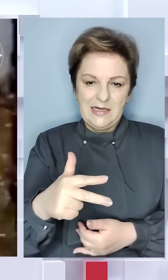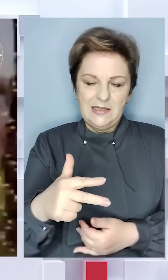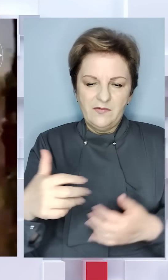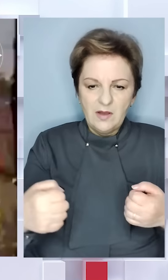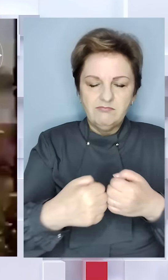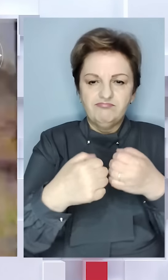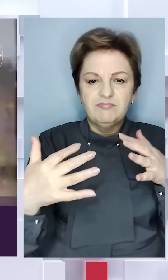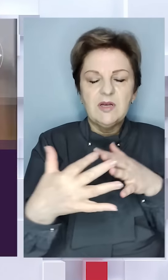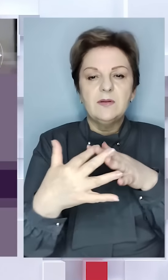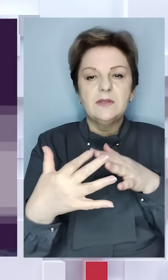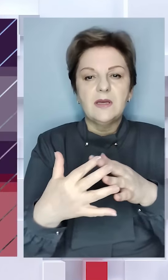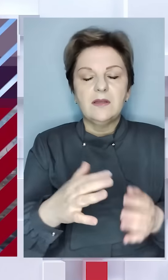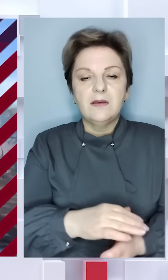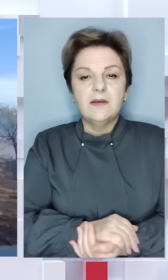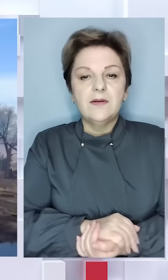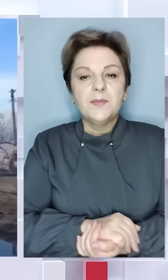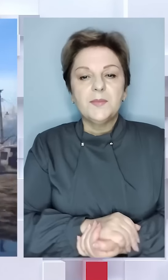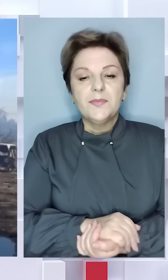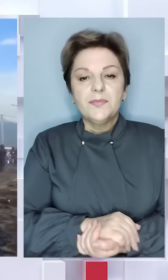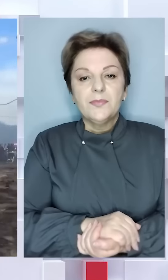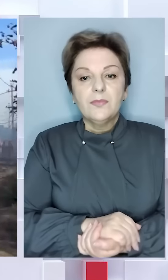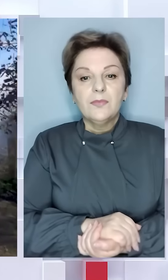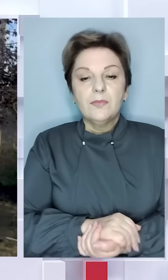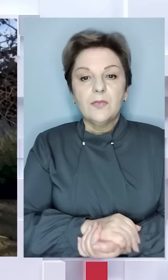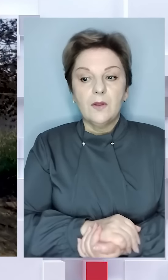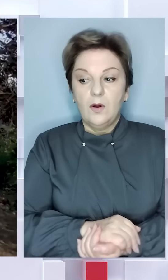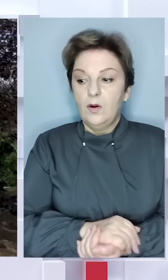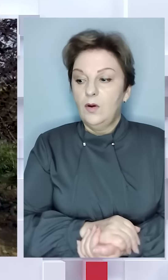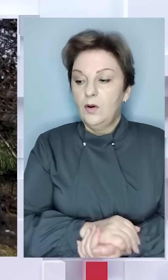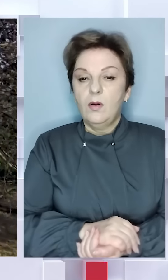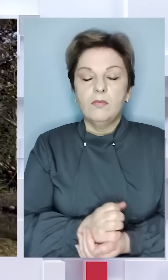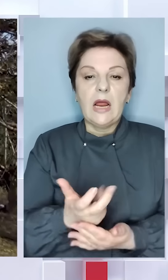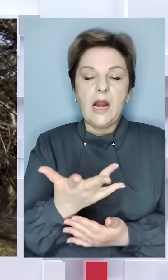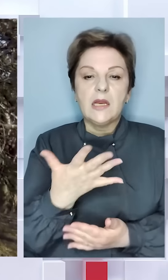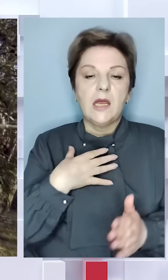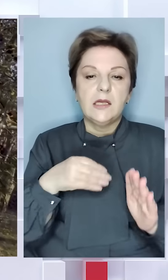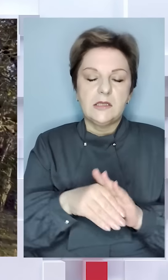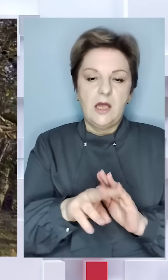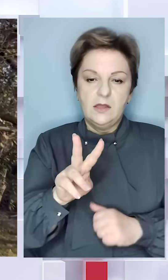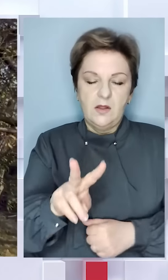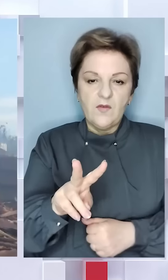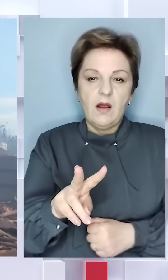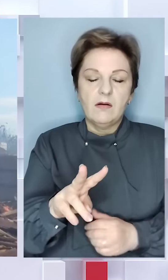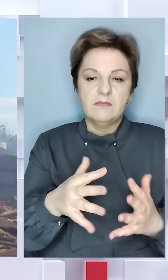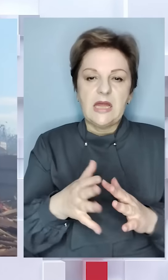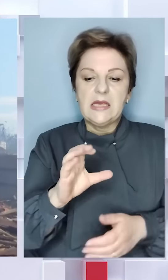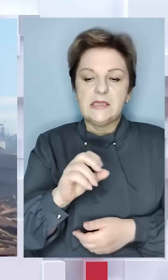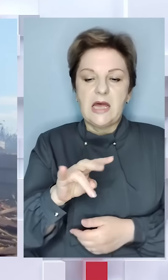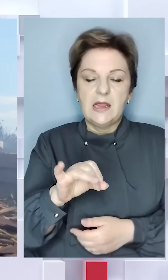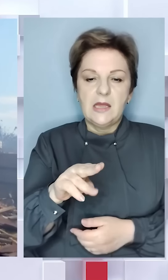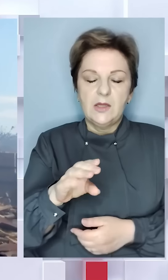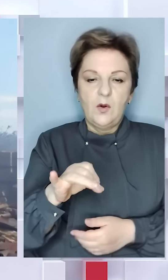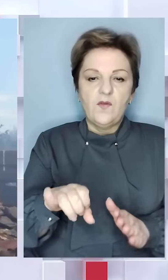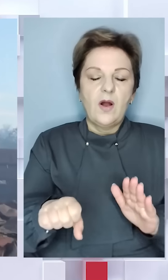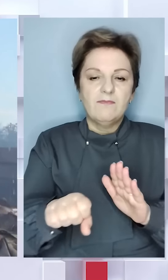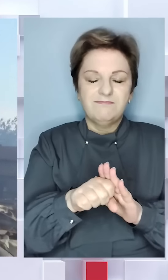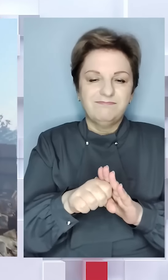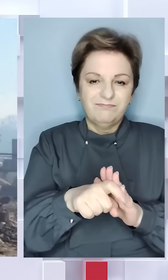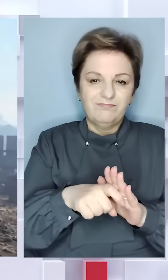бойових зіткнень. До 2 збільшилася кількість загиблих у Селидовому на Донеччині. На місці падіння